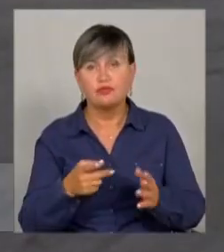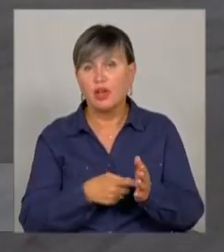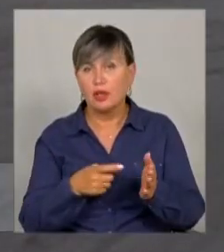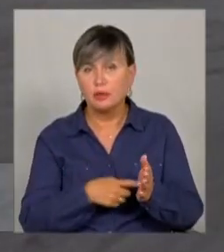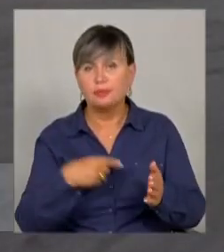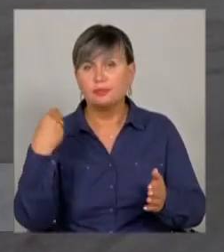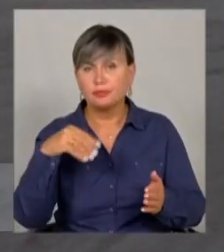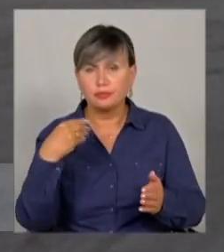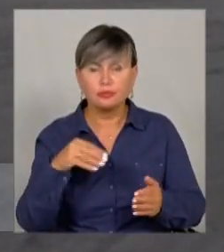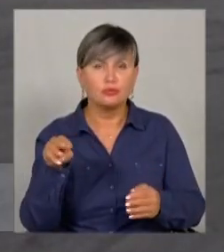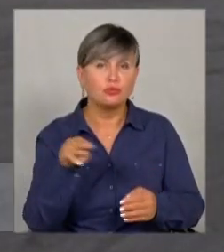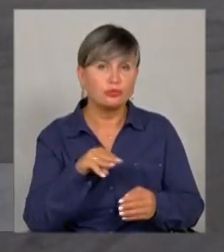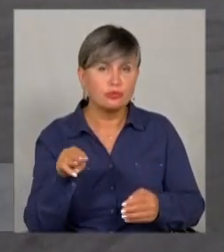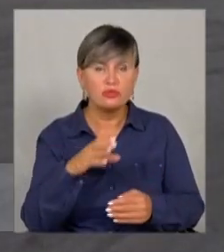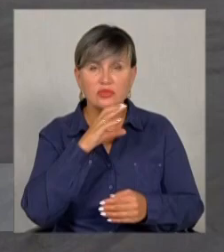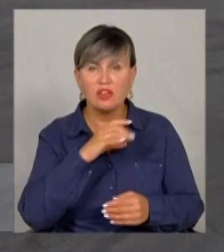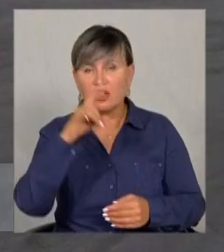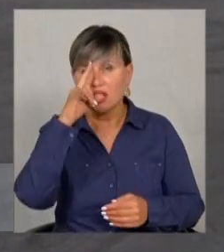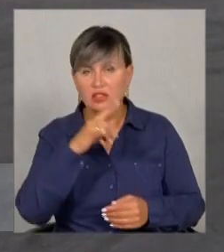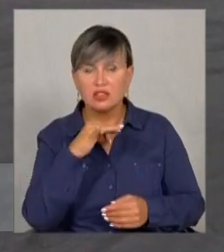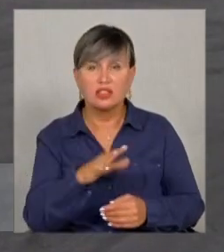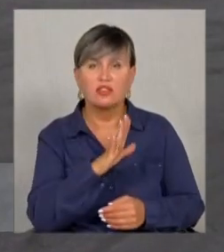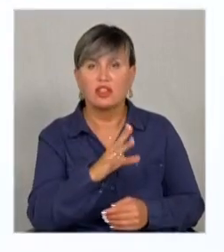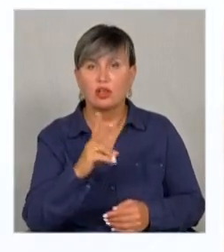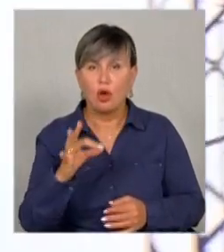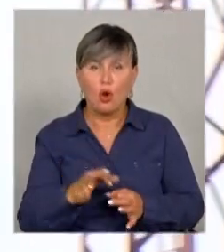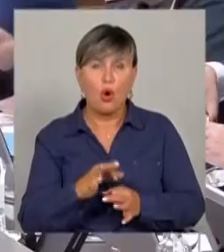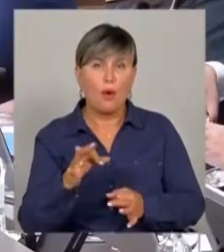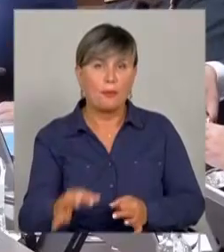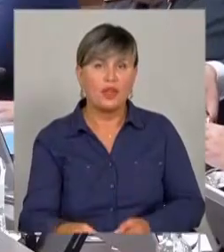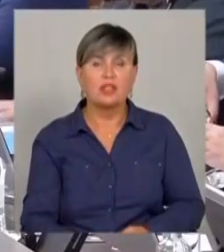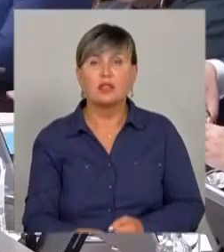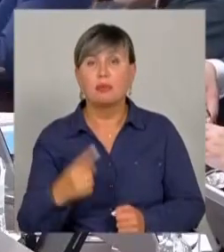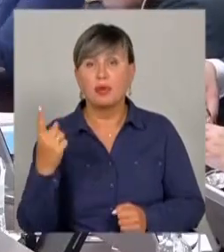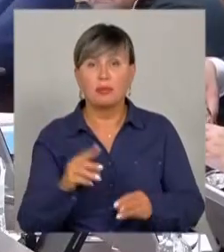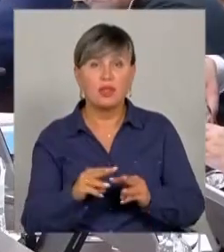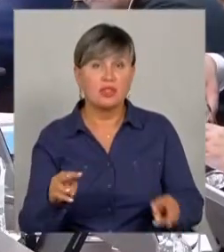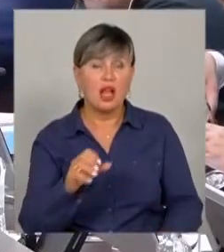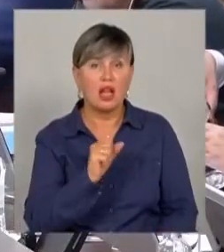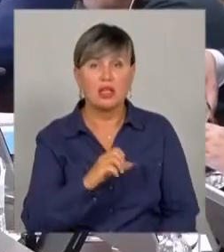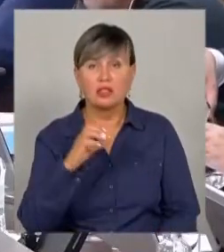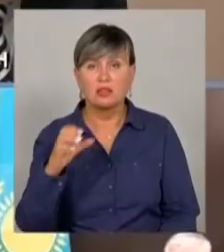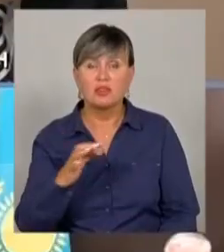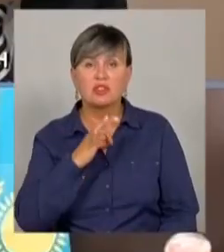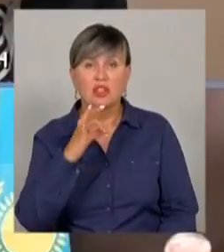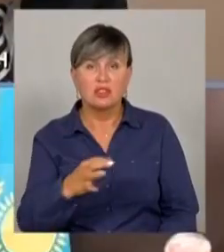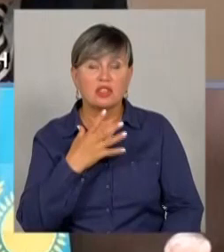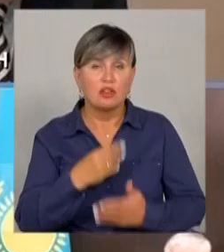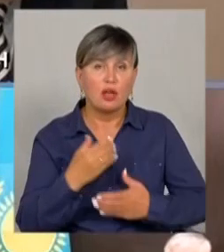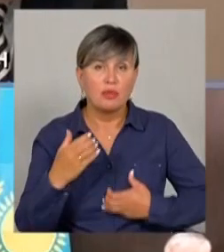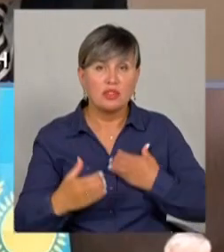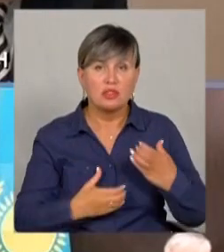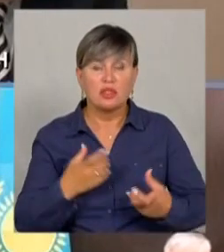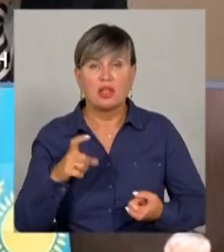Карагандинской, Акмолинской, Туркестанской, Северо-Казахстанской и Восточно-Казахстанской областях. Премьер-министр Алихан Смаилов выразил свои опасения